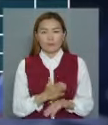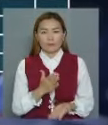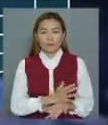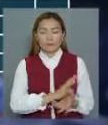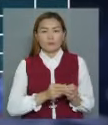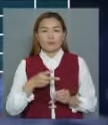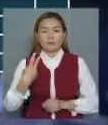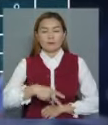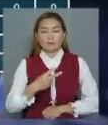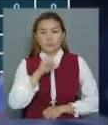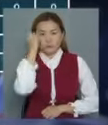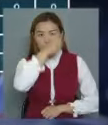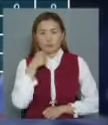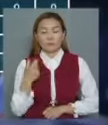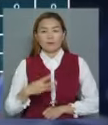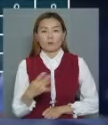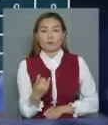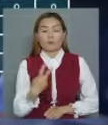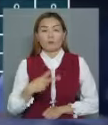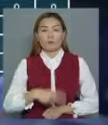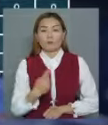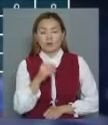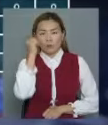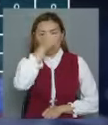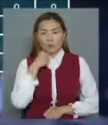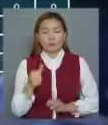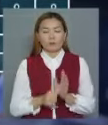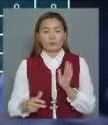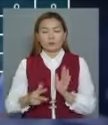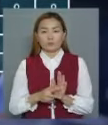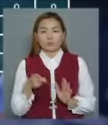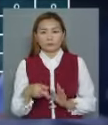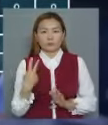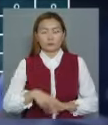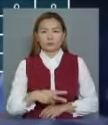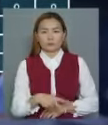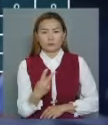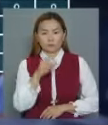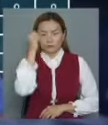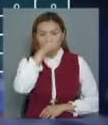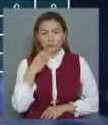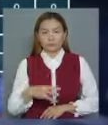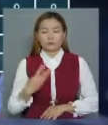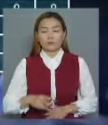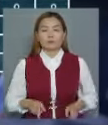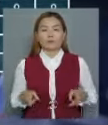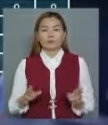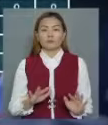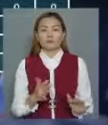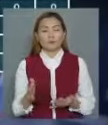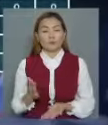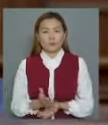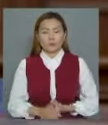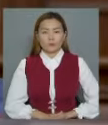көншітпейді. 2020 жылы 41, 2021 жылы 68, 2022 жылы 30 қылмыс дерегі